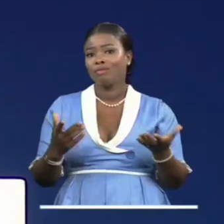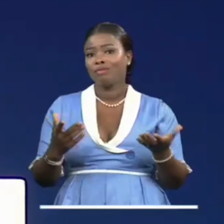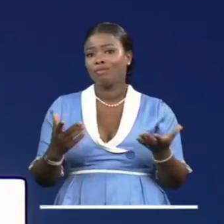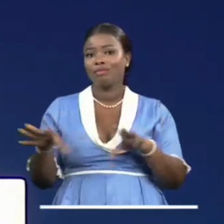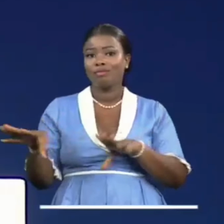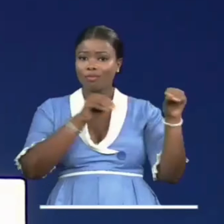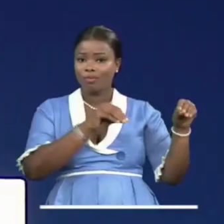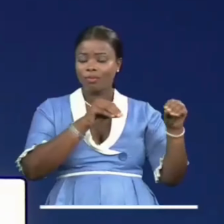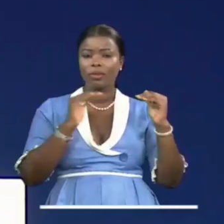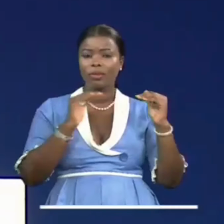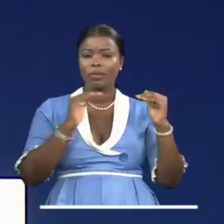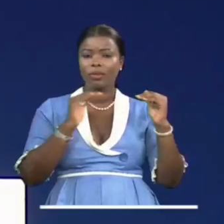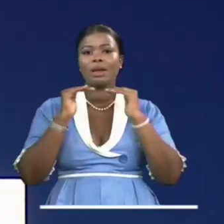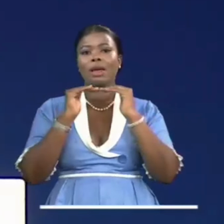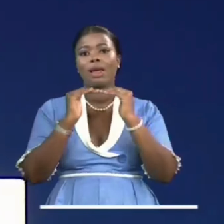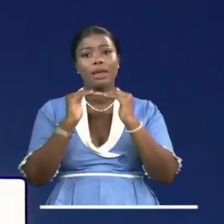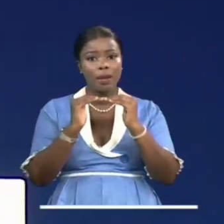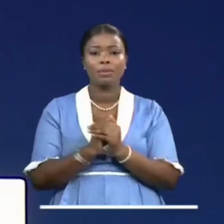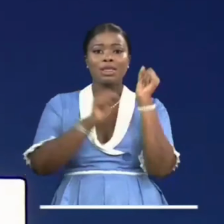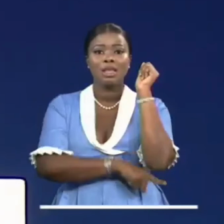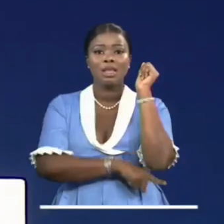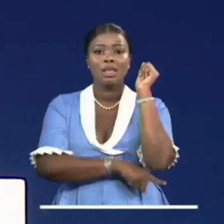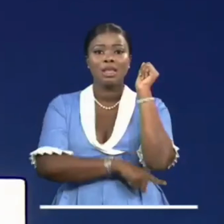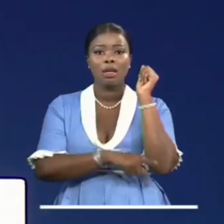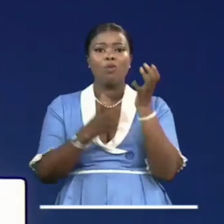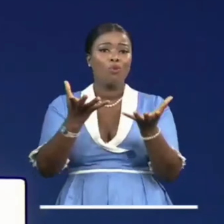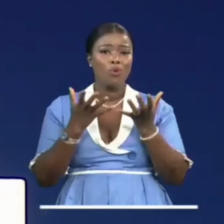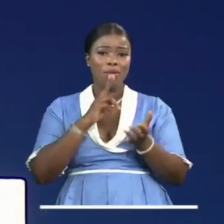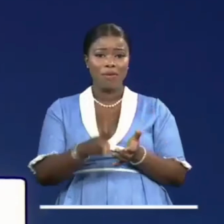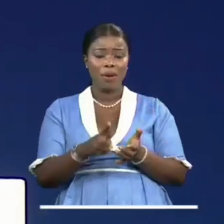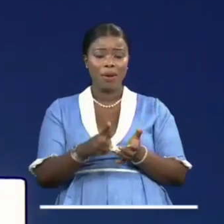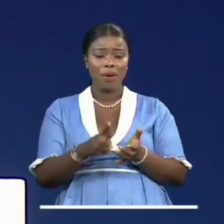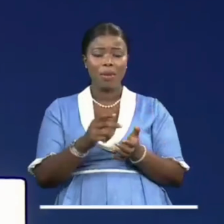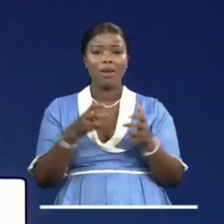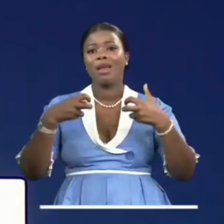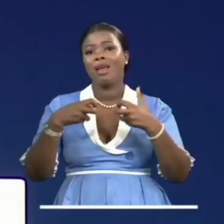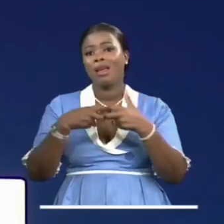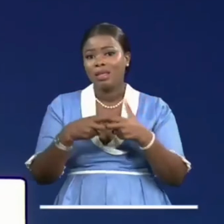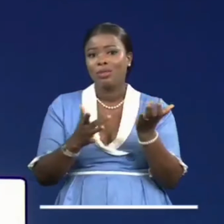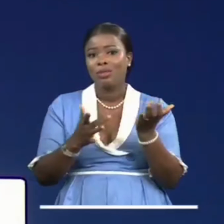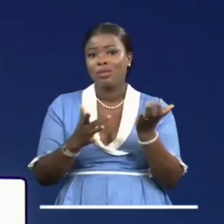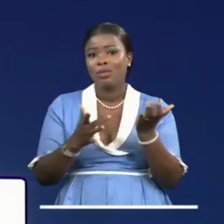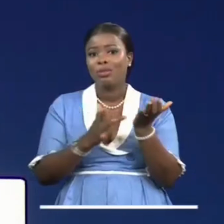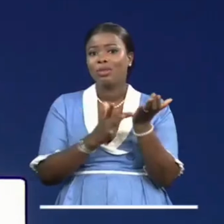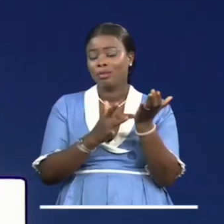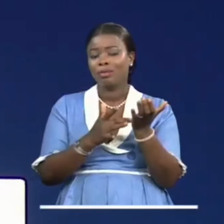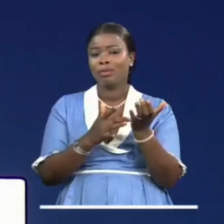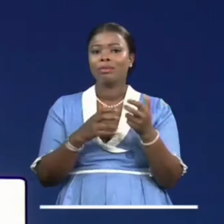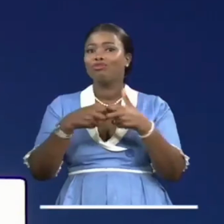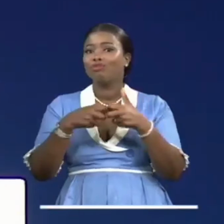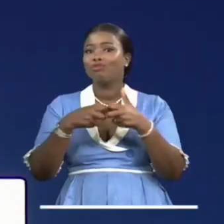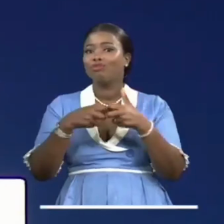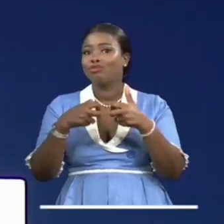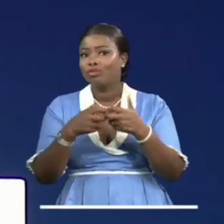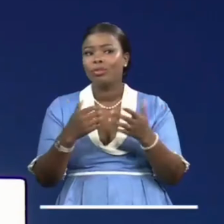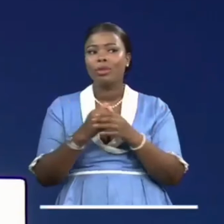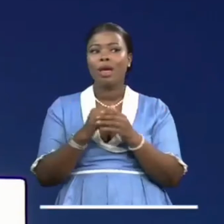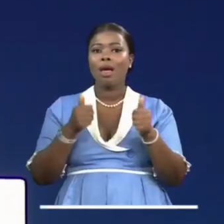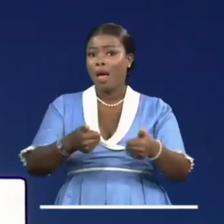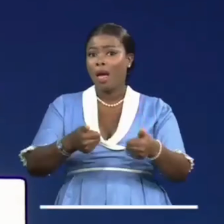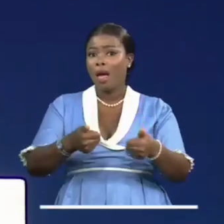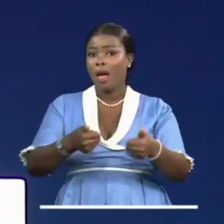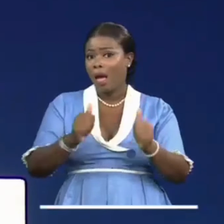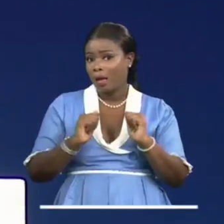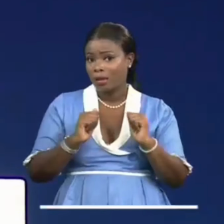et équitable le Sénégal souhaite vraiment qu'il y ait l'énergie l'accès universel à l'électricité mais un accès universel d'une